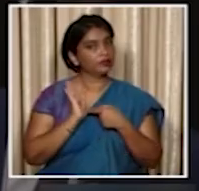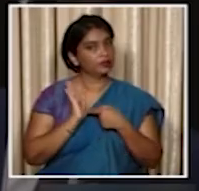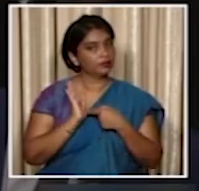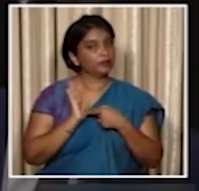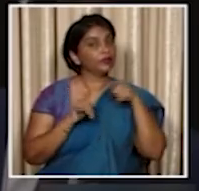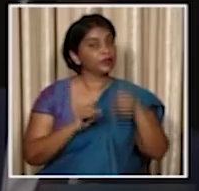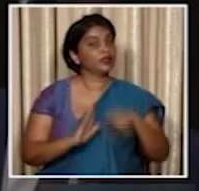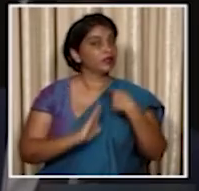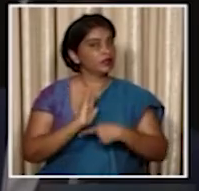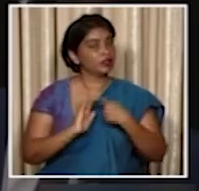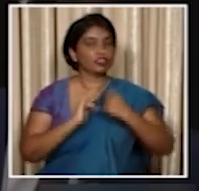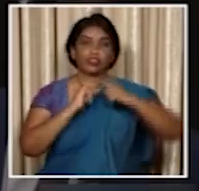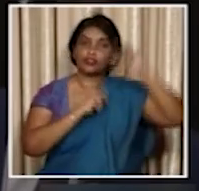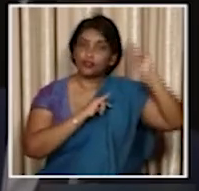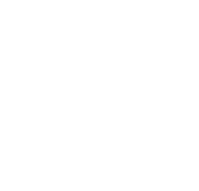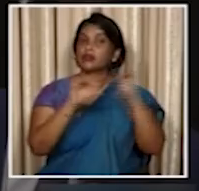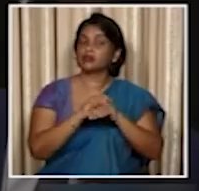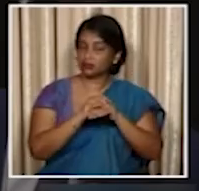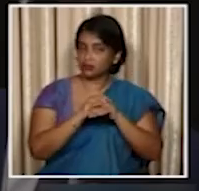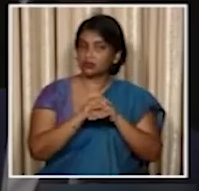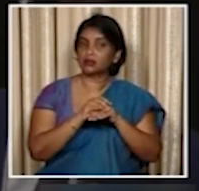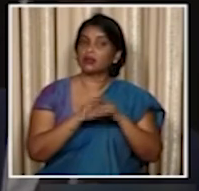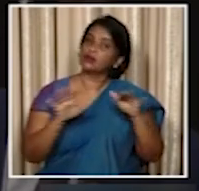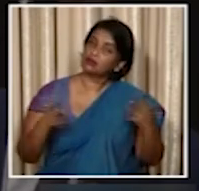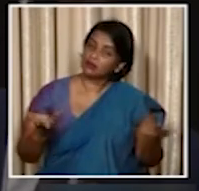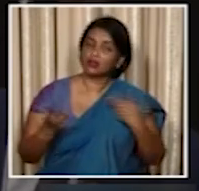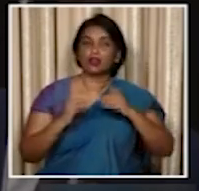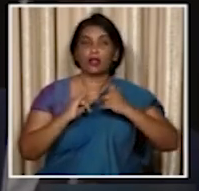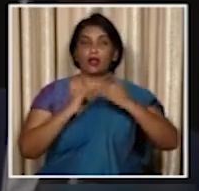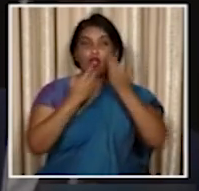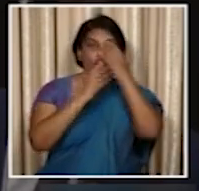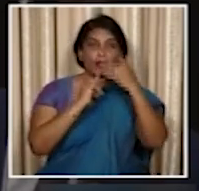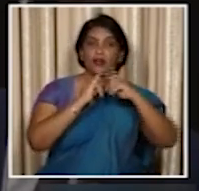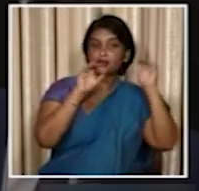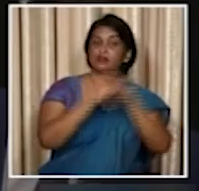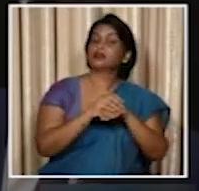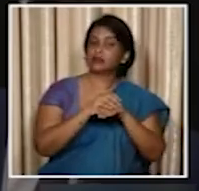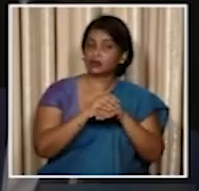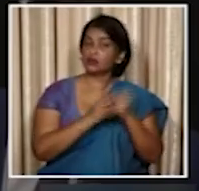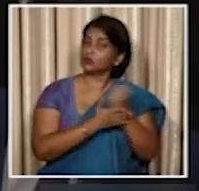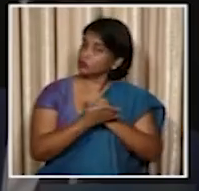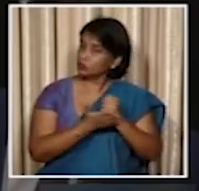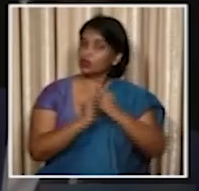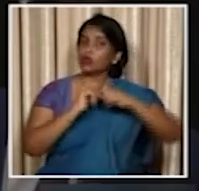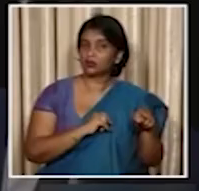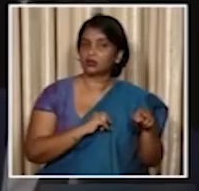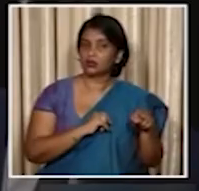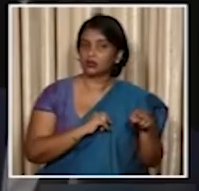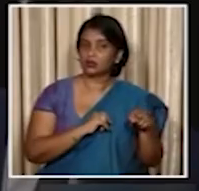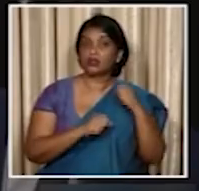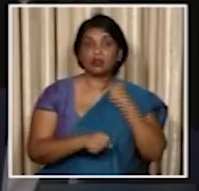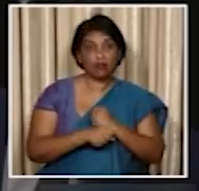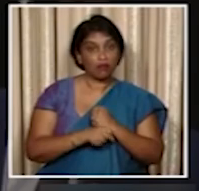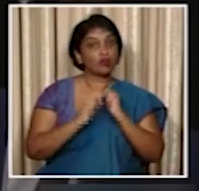මේ රටේ විශ්වවිද්‍යාලවලින් බිහිවෙන, එහෙම නැත්නම් බාහිර උපාධිධාරීන් විදියට බිහිවෙන සියලුම උපාධිධාරීන්ට